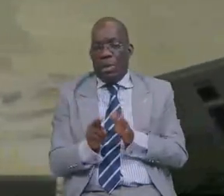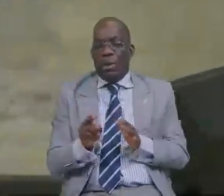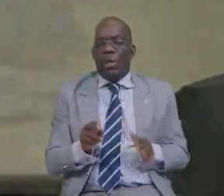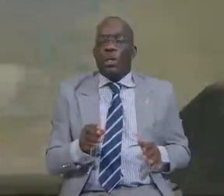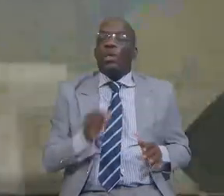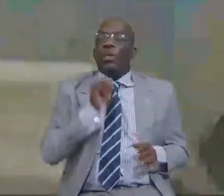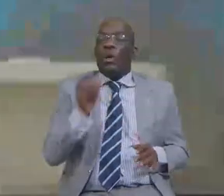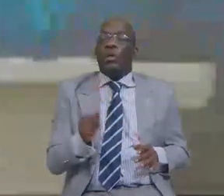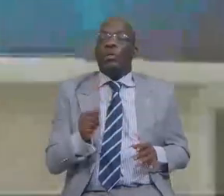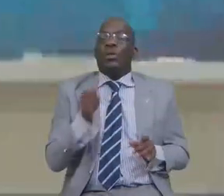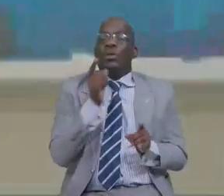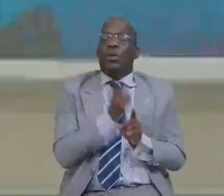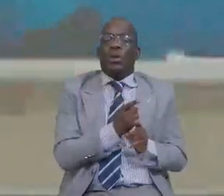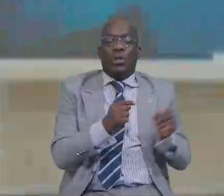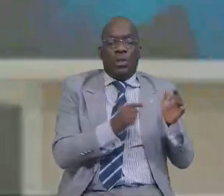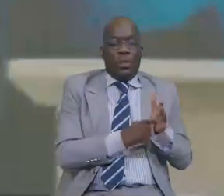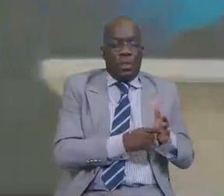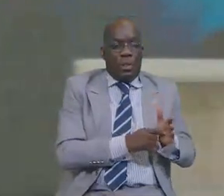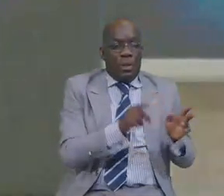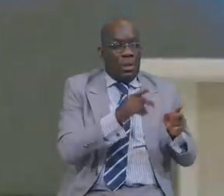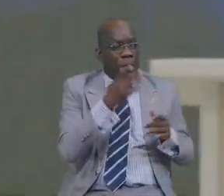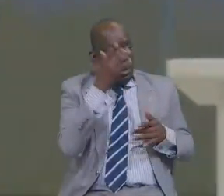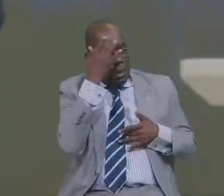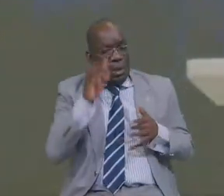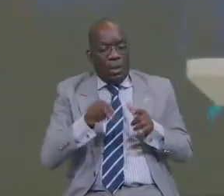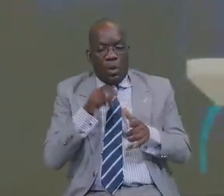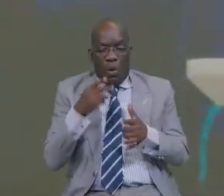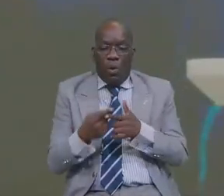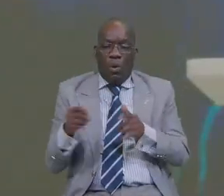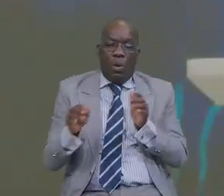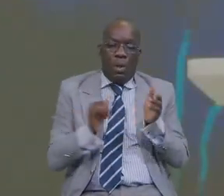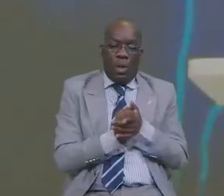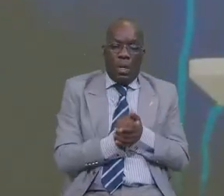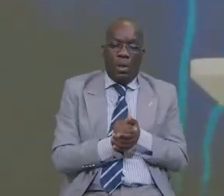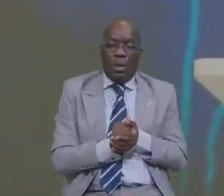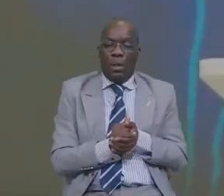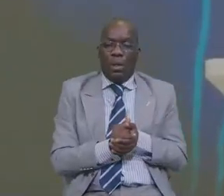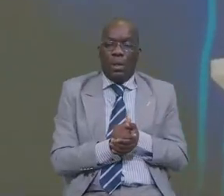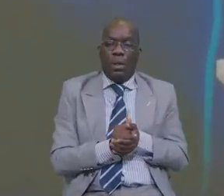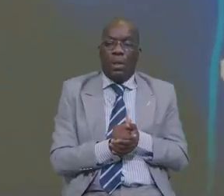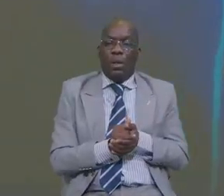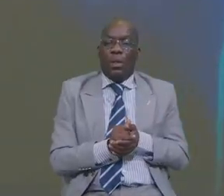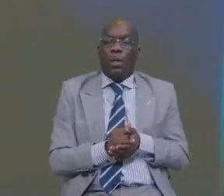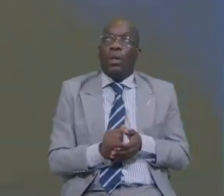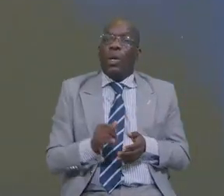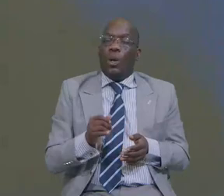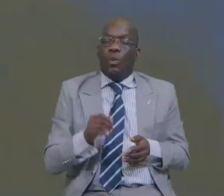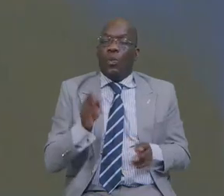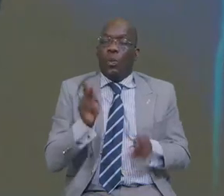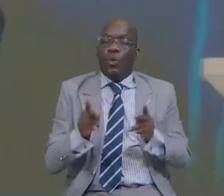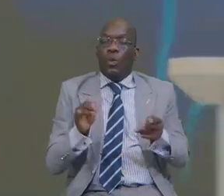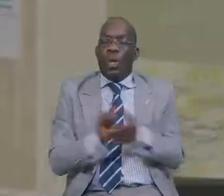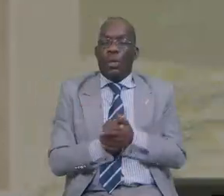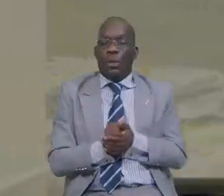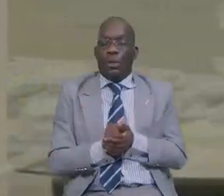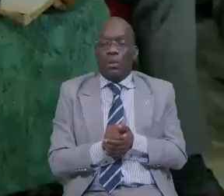Il n'a pas limité la maladie à ceci ou à cela encore. Même ceux qui croient en la